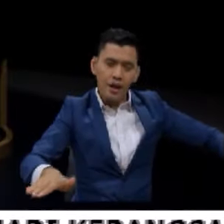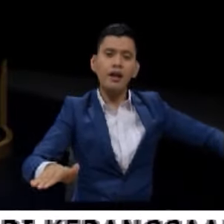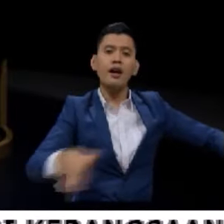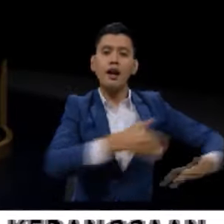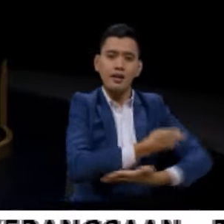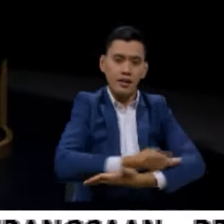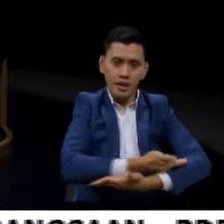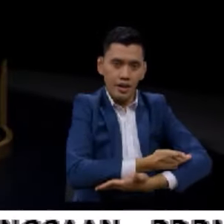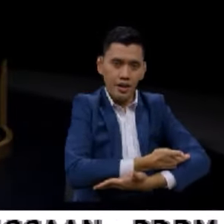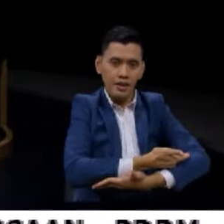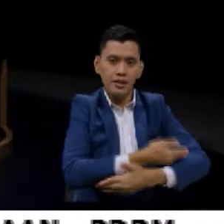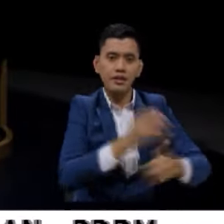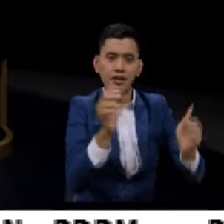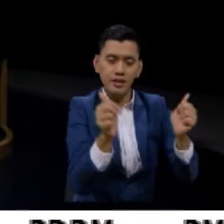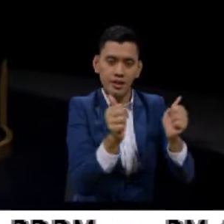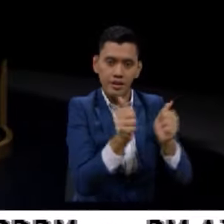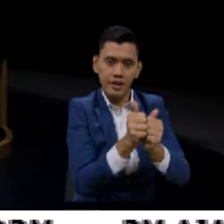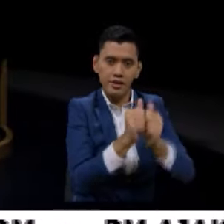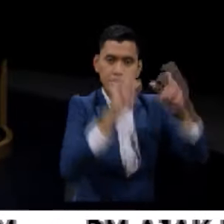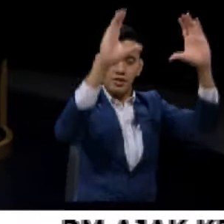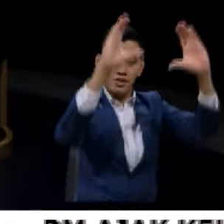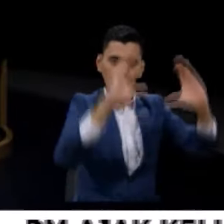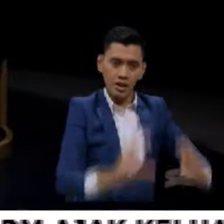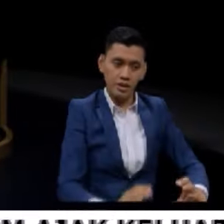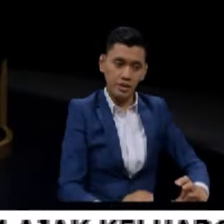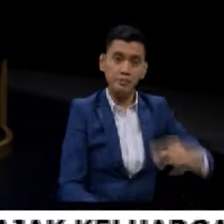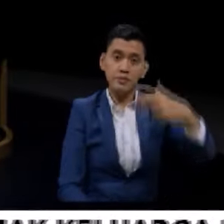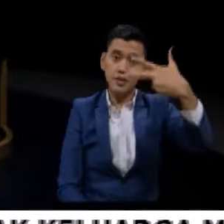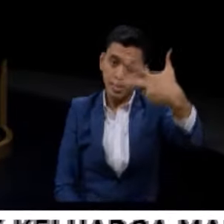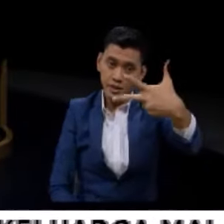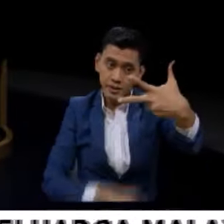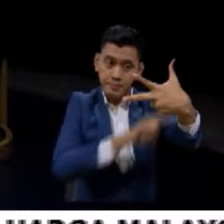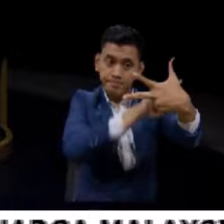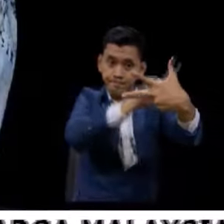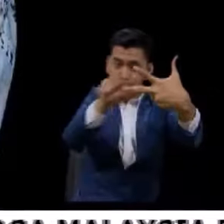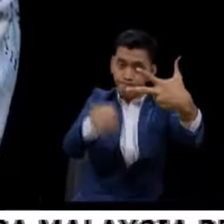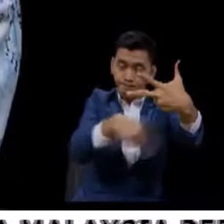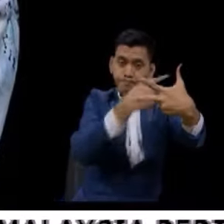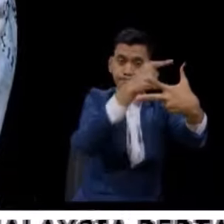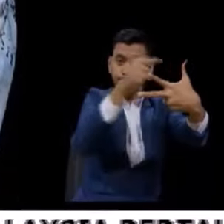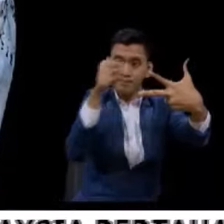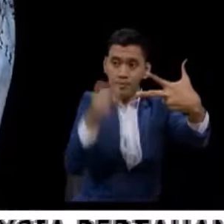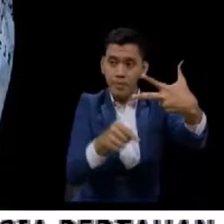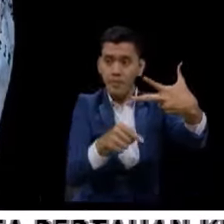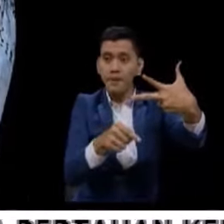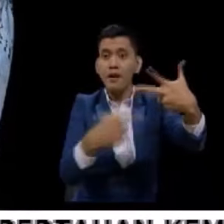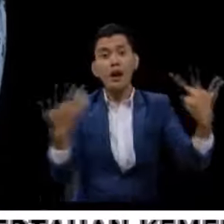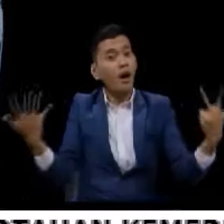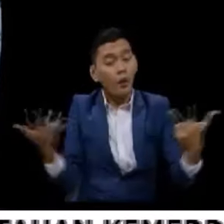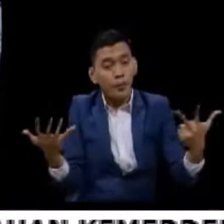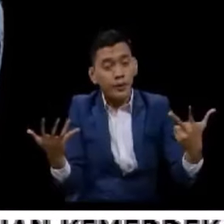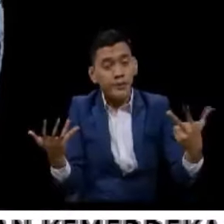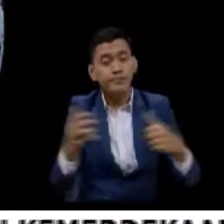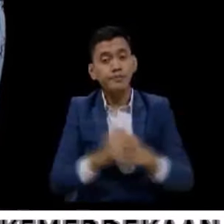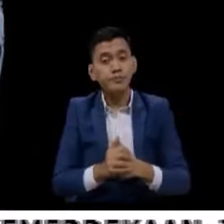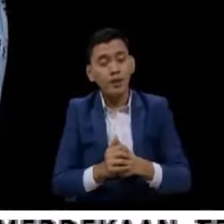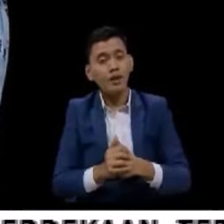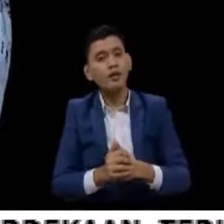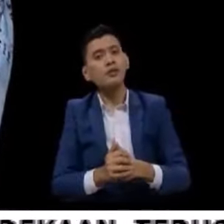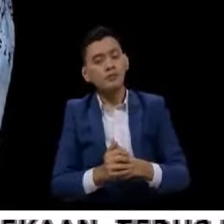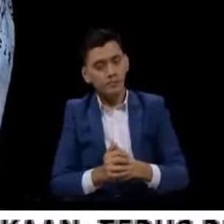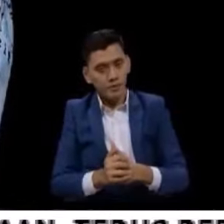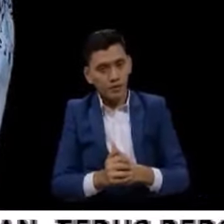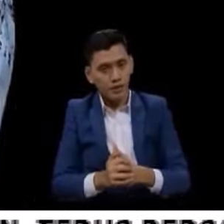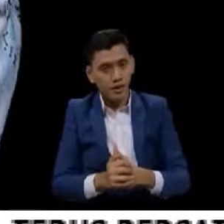elah bisa laxatives di salah satu file dengan tiga calon hobi nabikum Wali baitinnabi quwwatillah wakil Quran